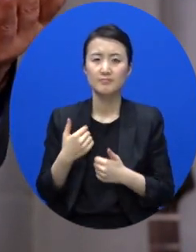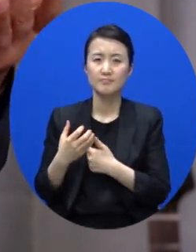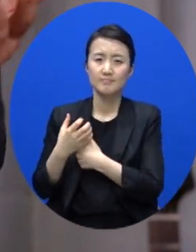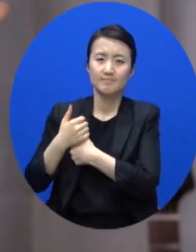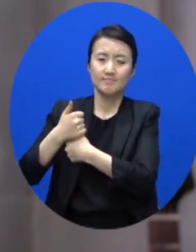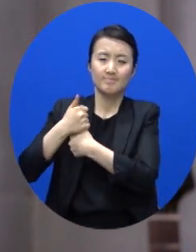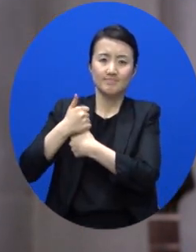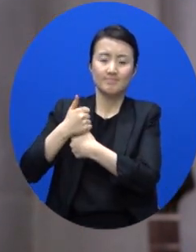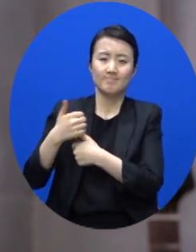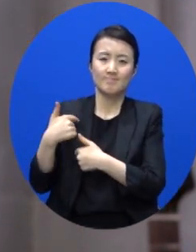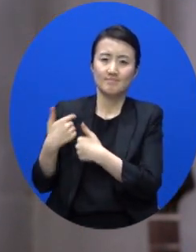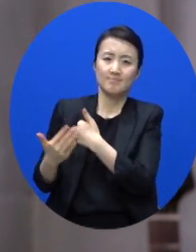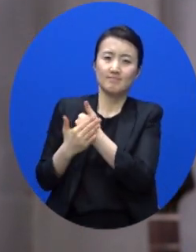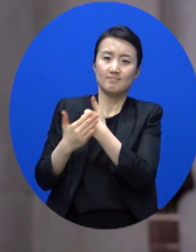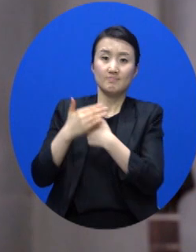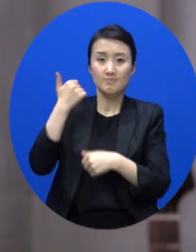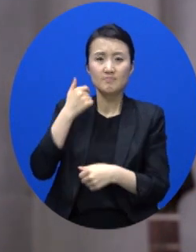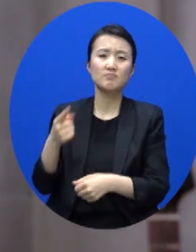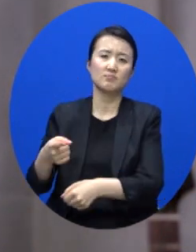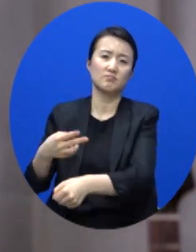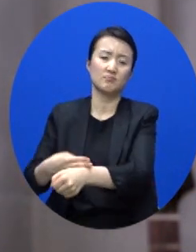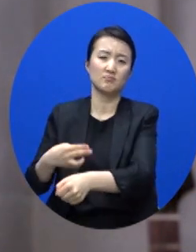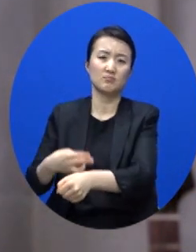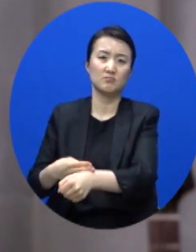이제 세상을 떠나시죠.